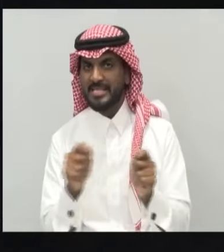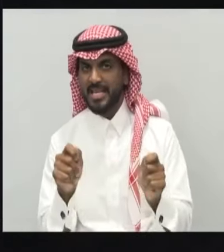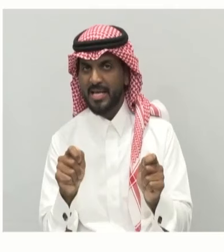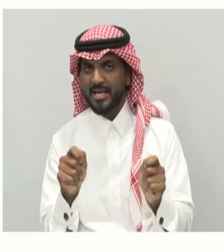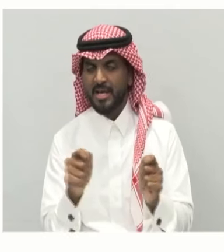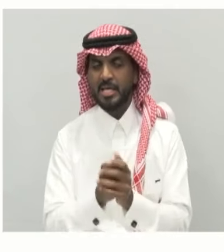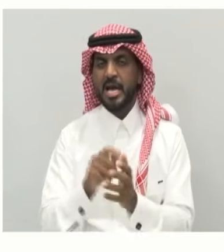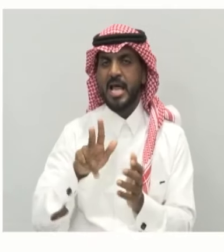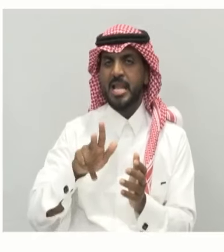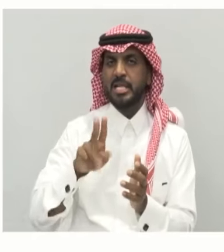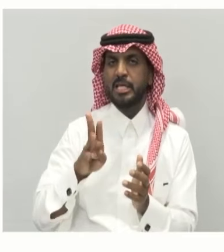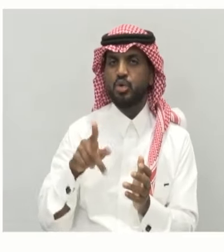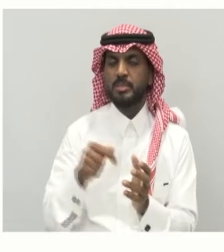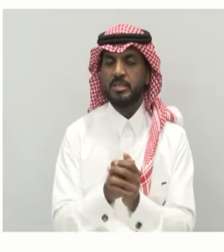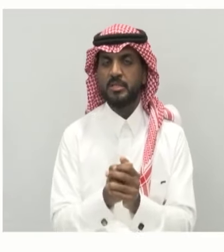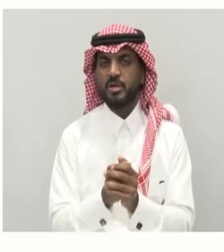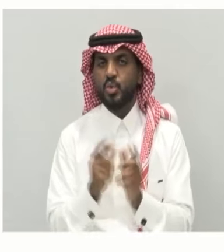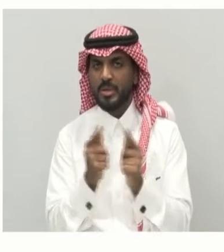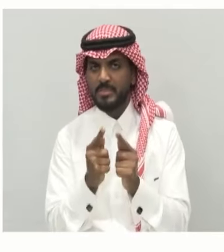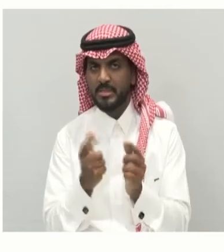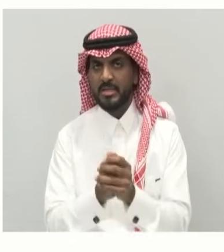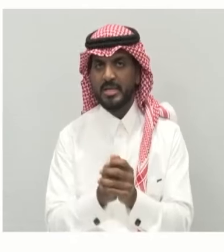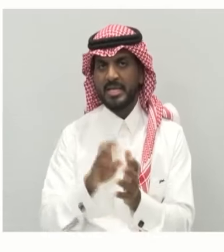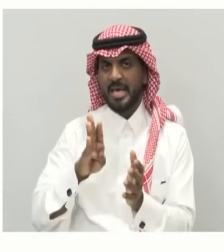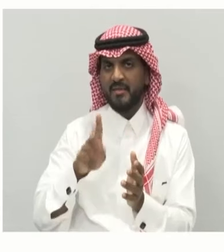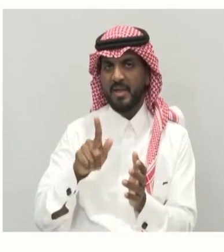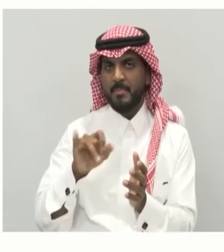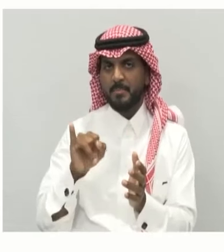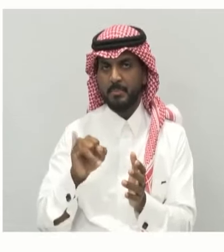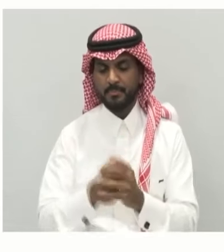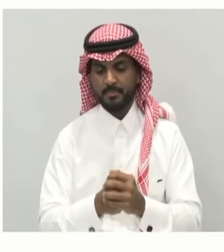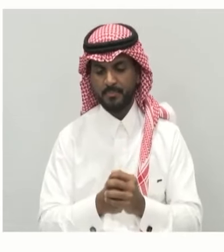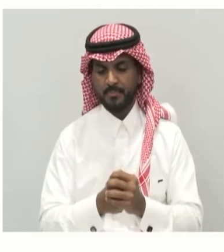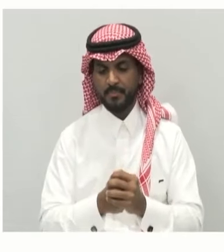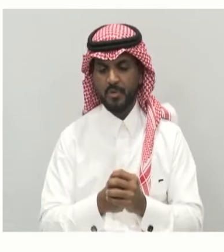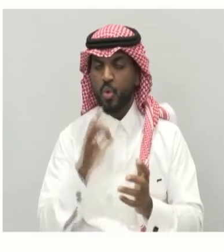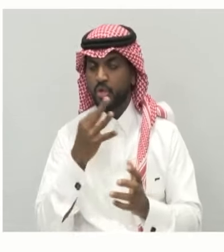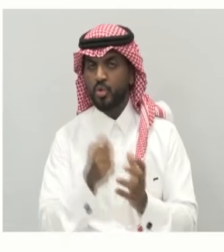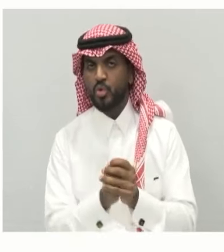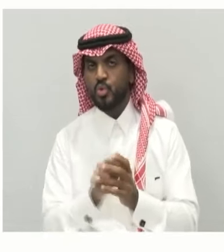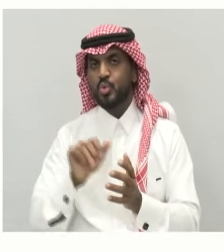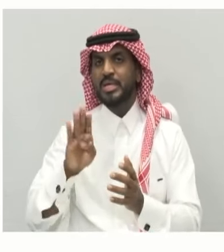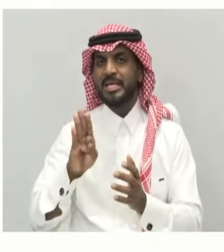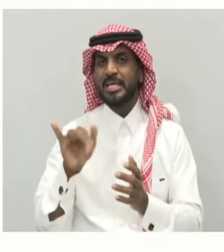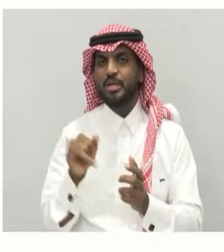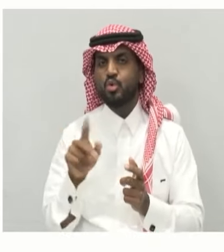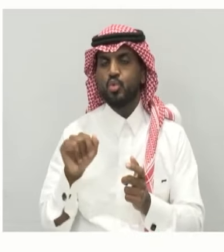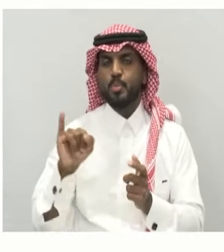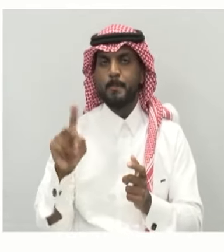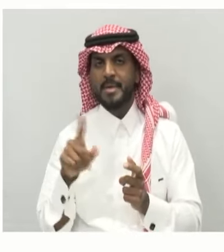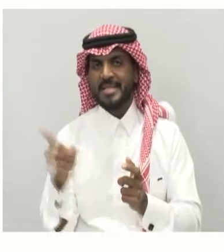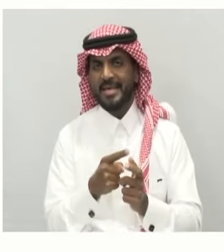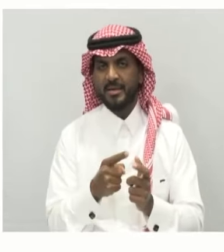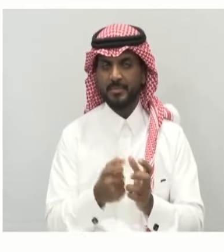بالكيلومتر ورمز بارك الله فيكم كف لام م وننط كيلو متر بارك الله